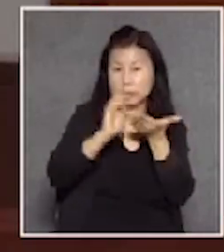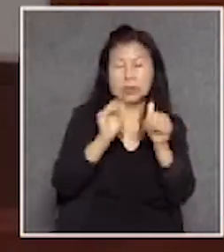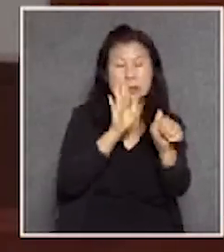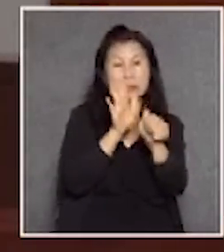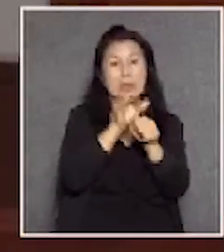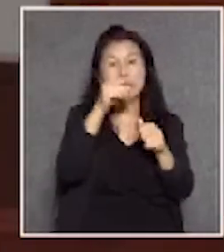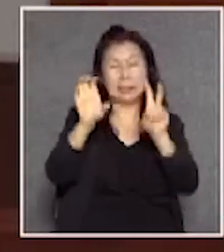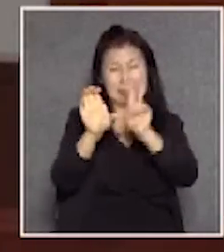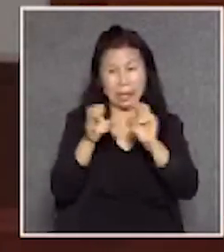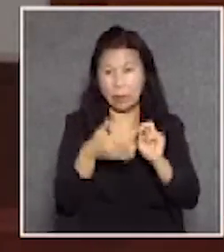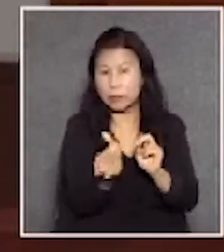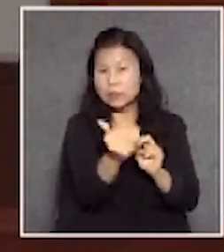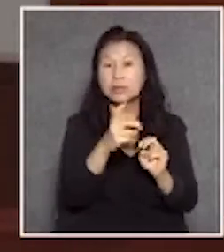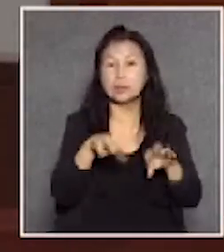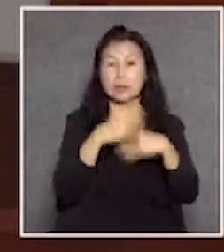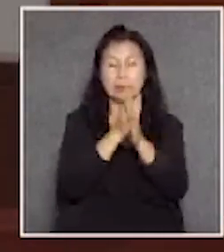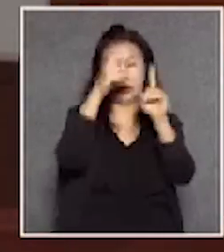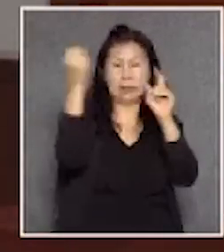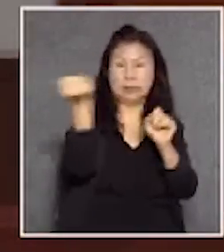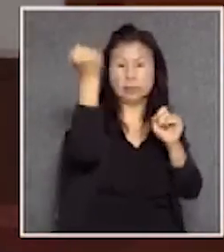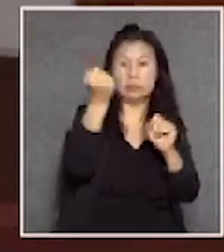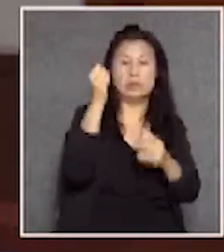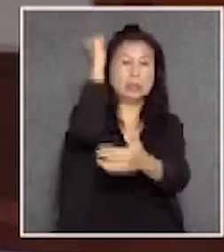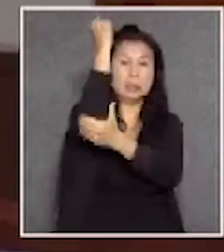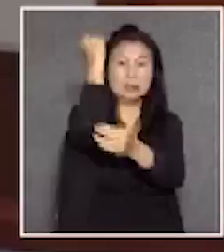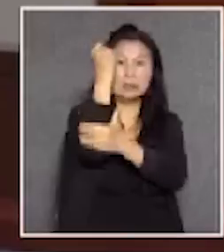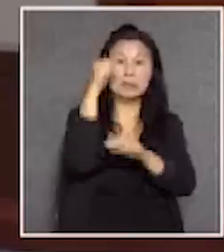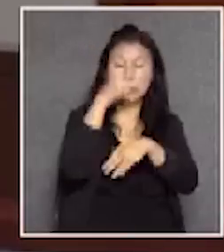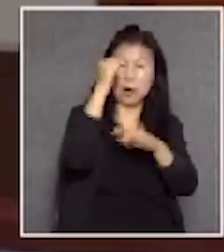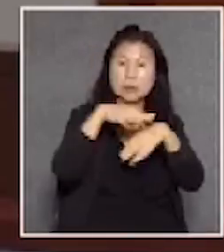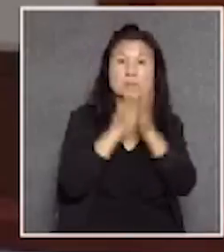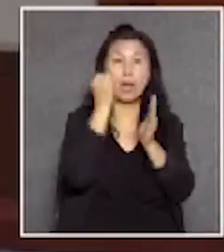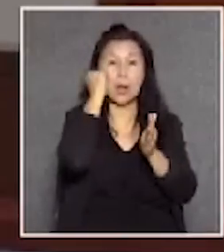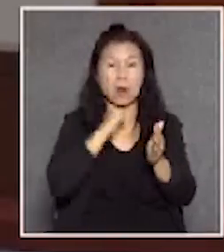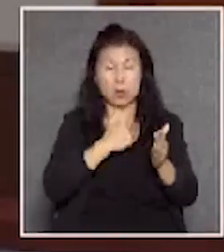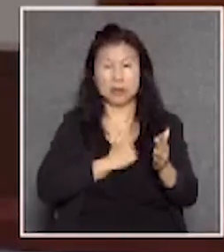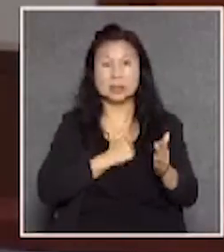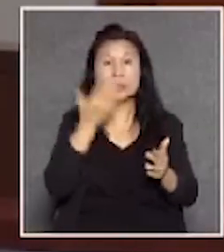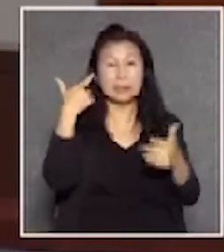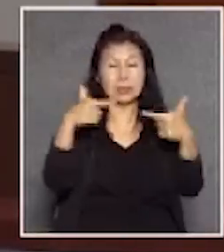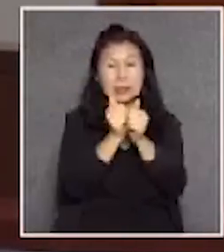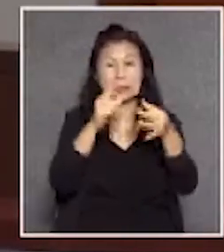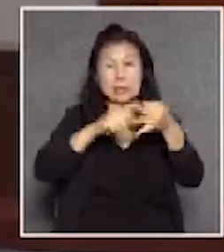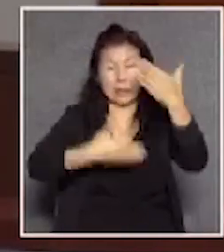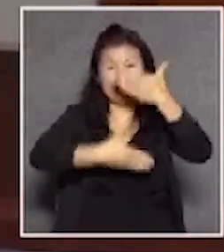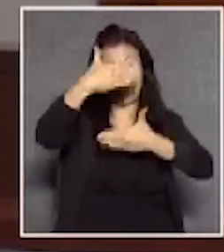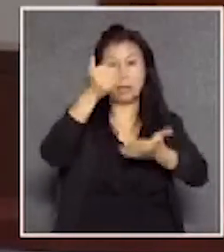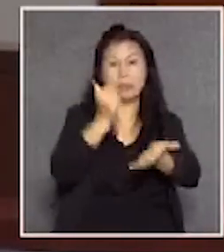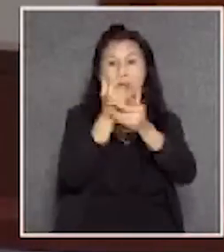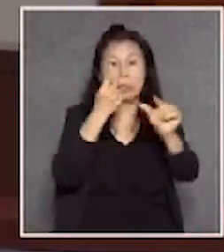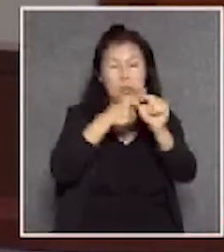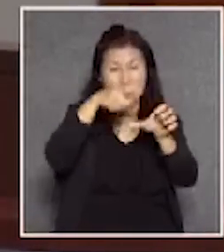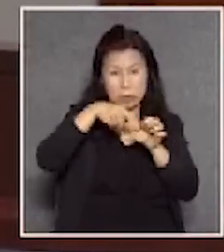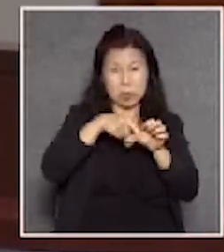大浪西灣的大旗，抗議這個老年城的工程。又適逢當時樓價高企，連中產階級